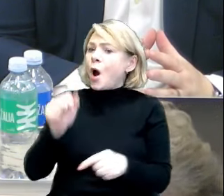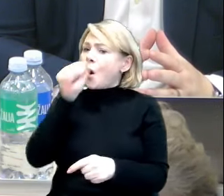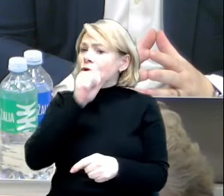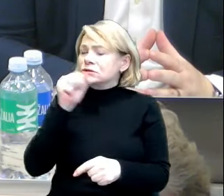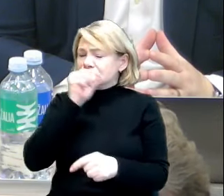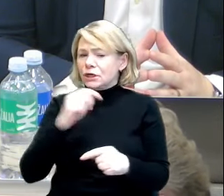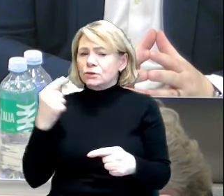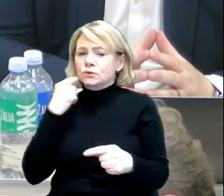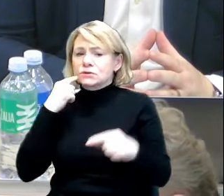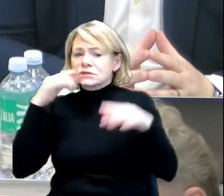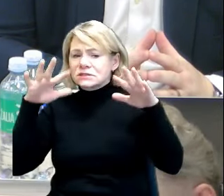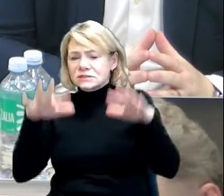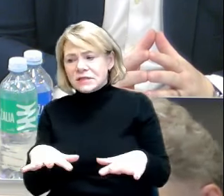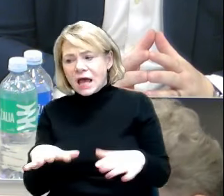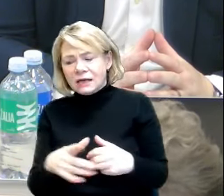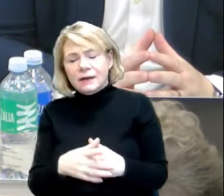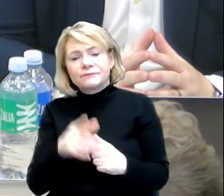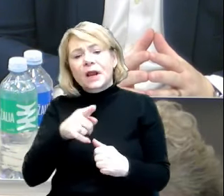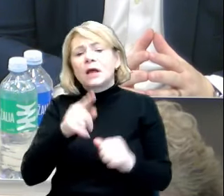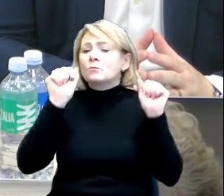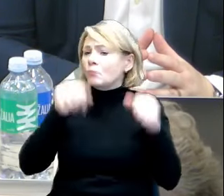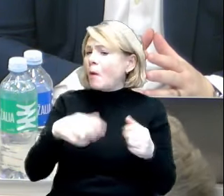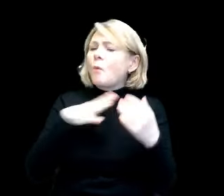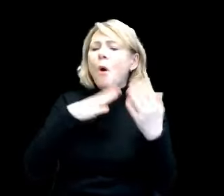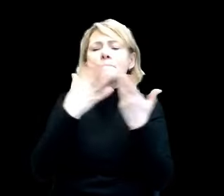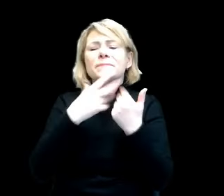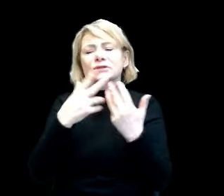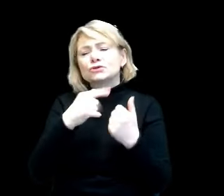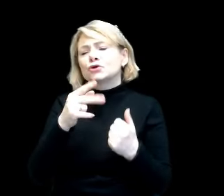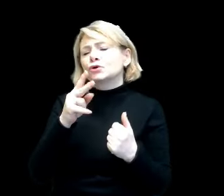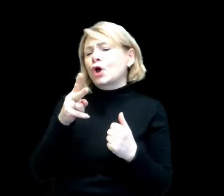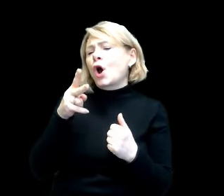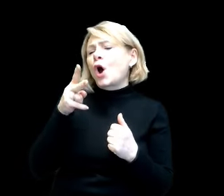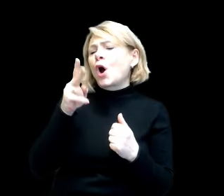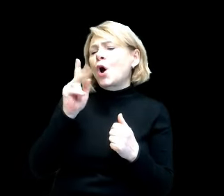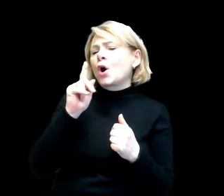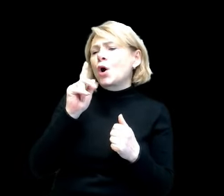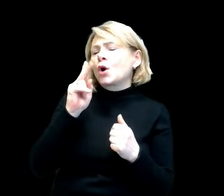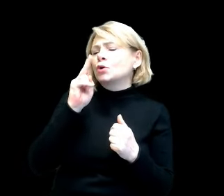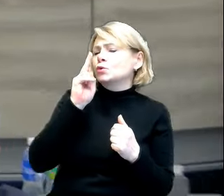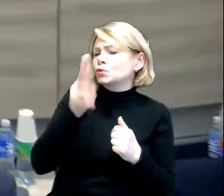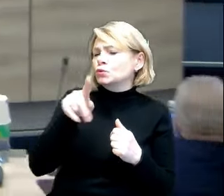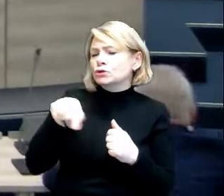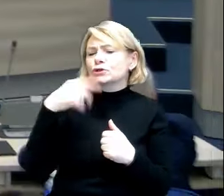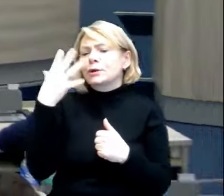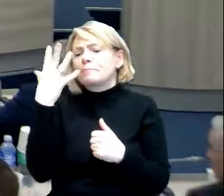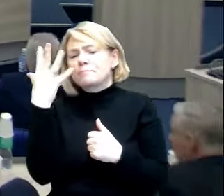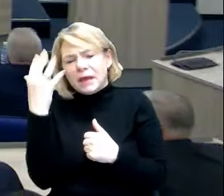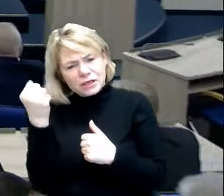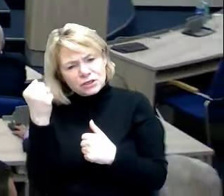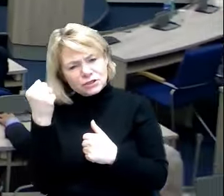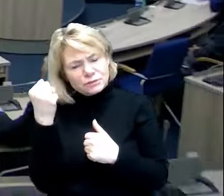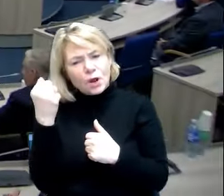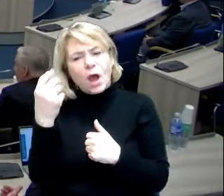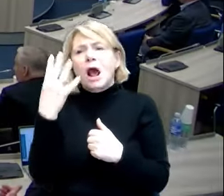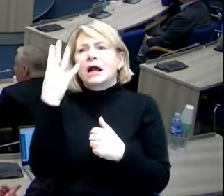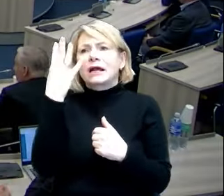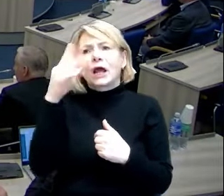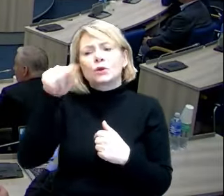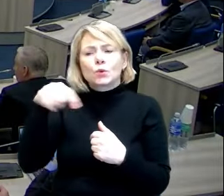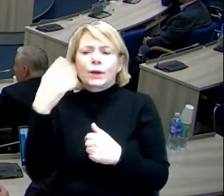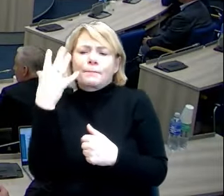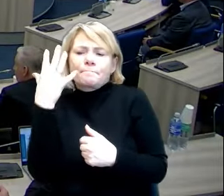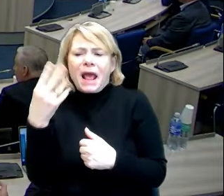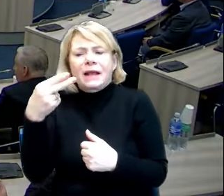galimai lankysis apie 2.500 mokinių kaina k su p euro vidutinė ir tas